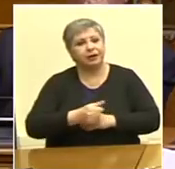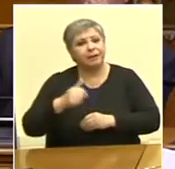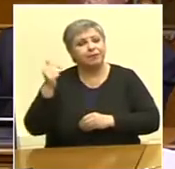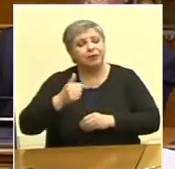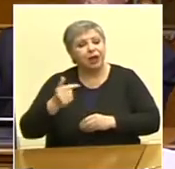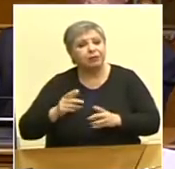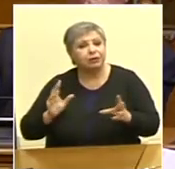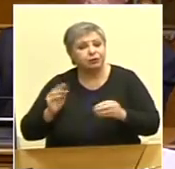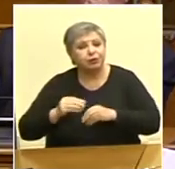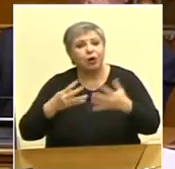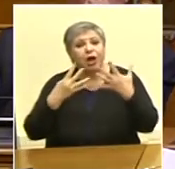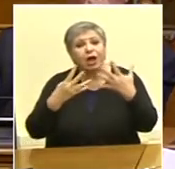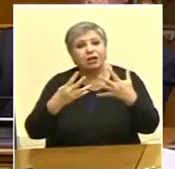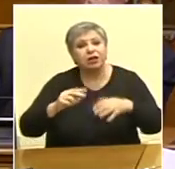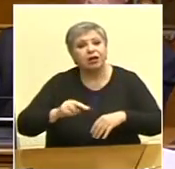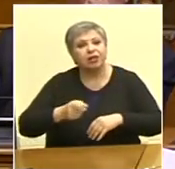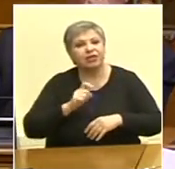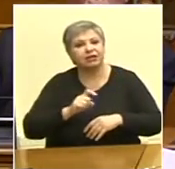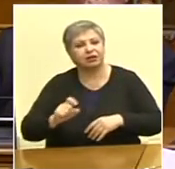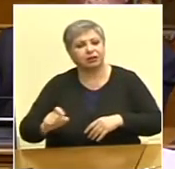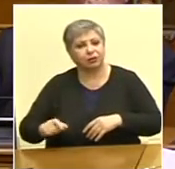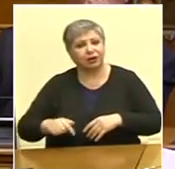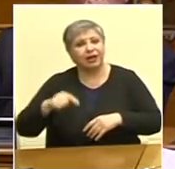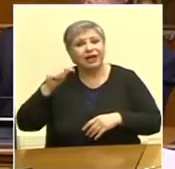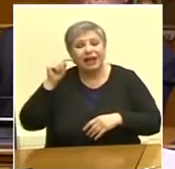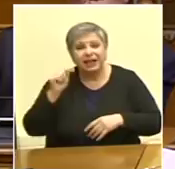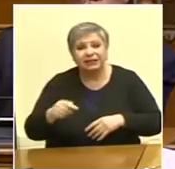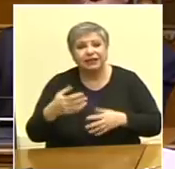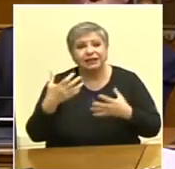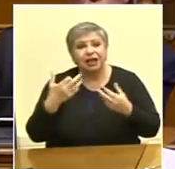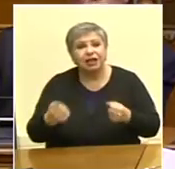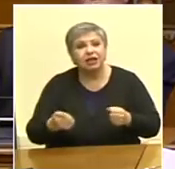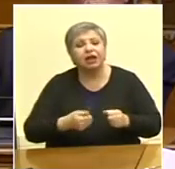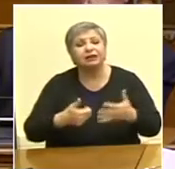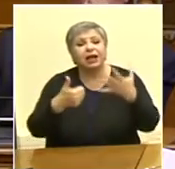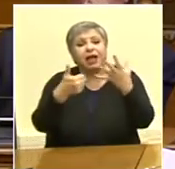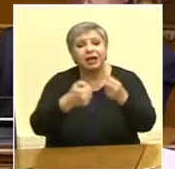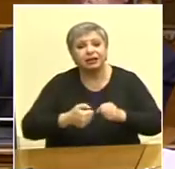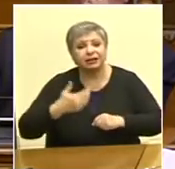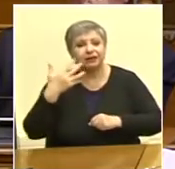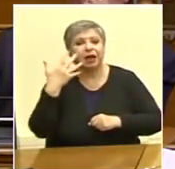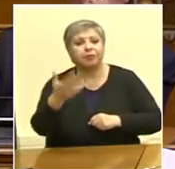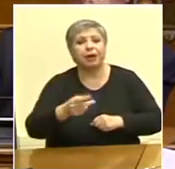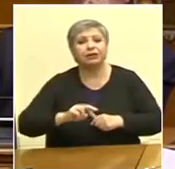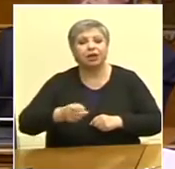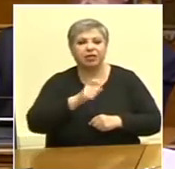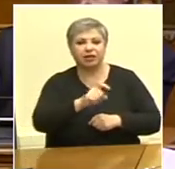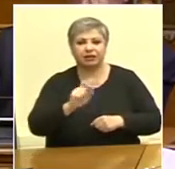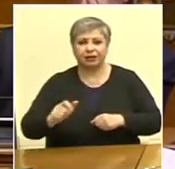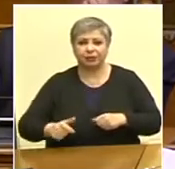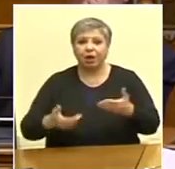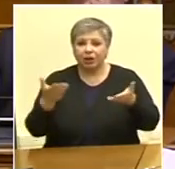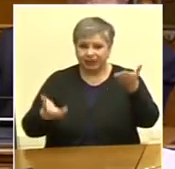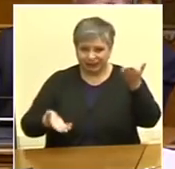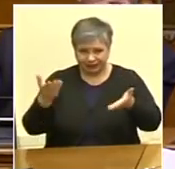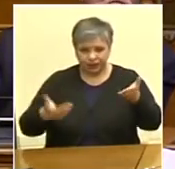ευρώ, όταν εσείς σε μια πενταετία πήρατε 65 δισεκατομμύρια ευρώ. Τι έρχεστε να συγκρίνετε σε αυτή εδώ την αίθουσα, τα 65 με το